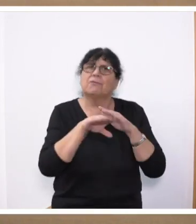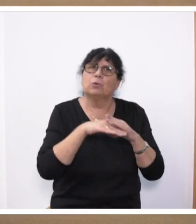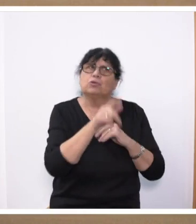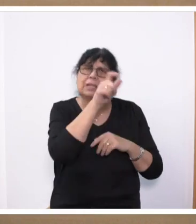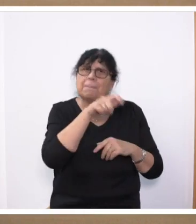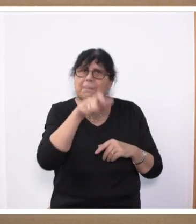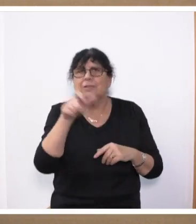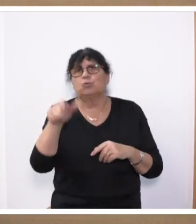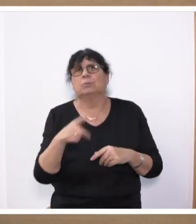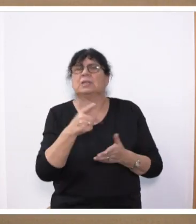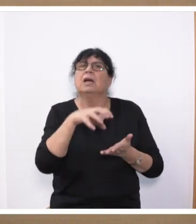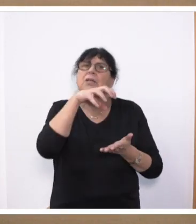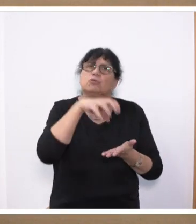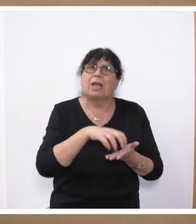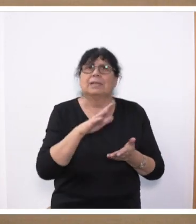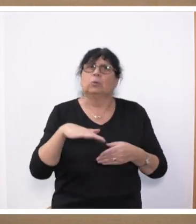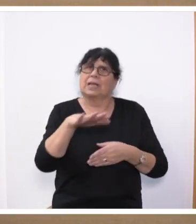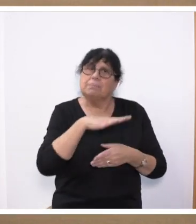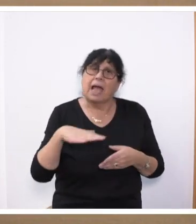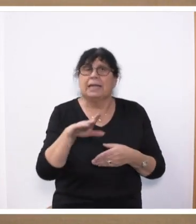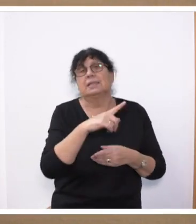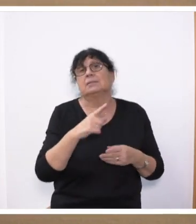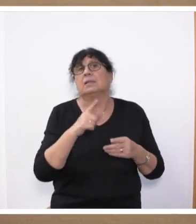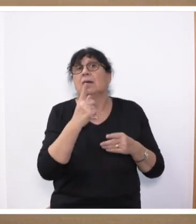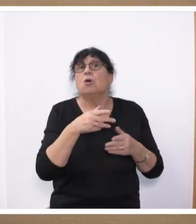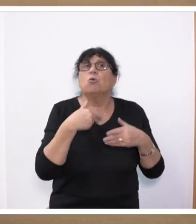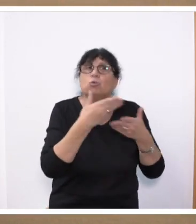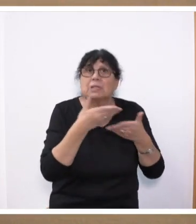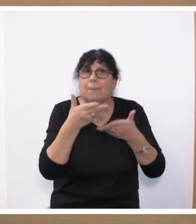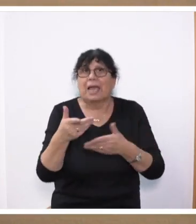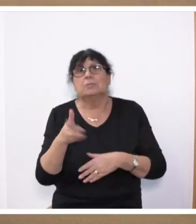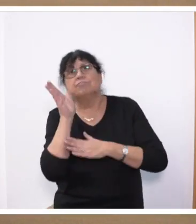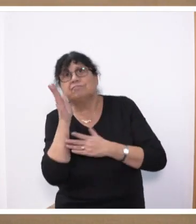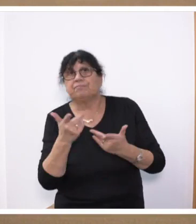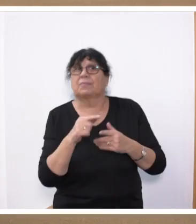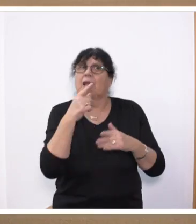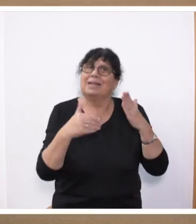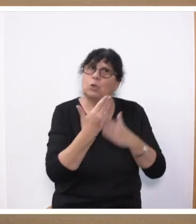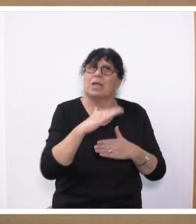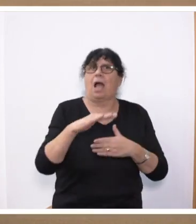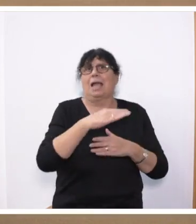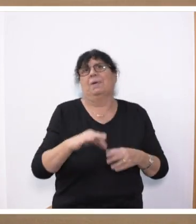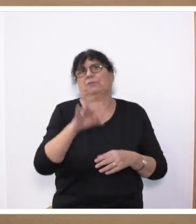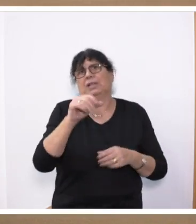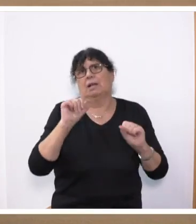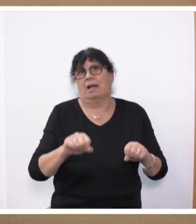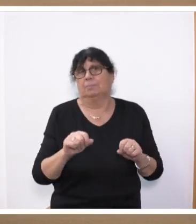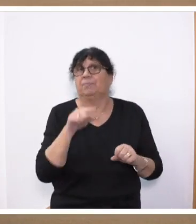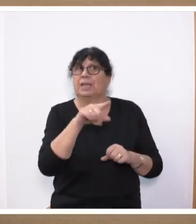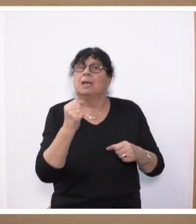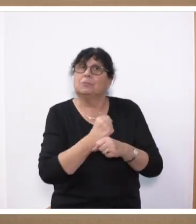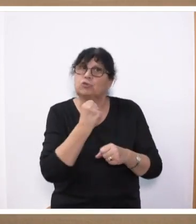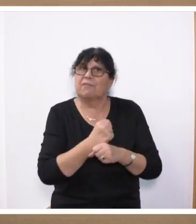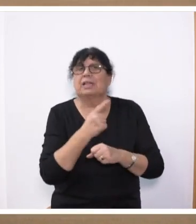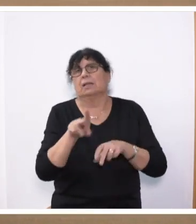Menschen in den Städten und Gemeinden unterzubringen und damit sie dort eine neue Heimat finden können. Die Beschäftigten